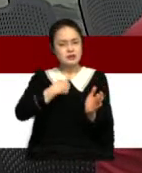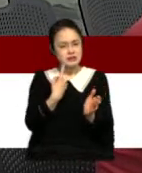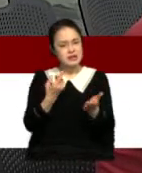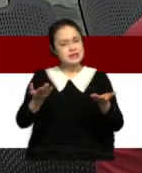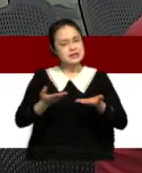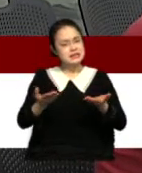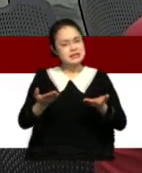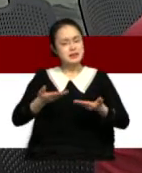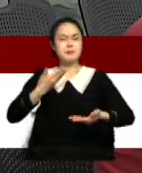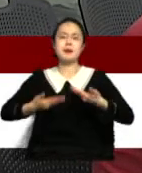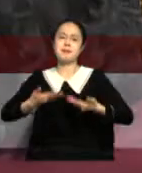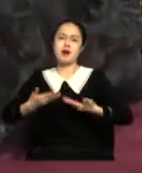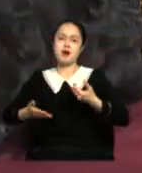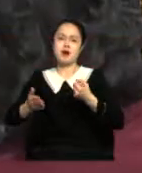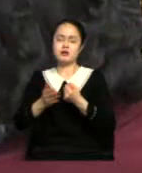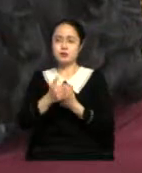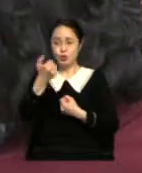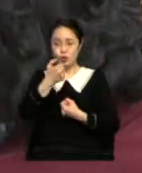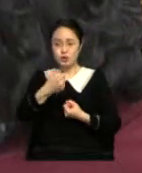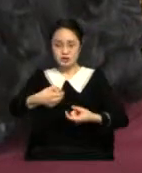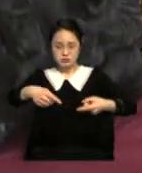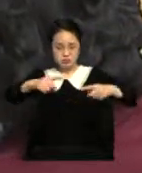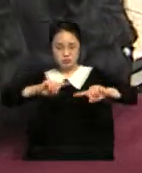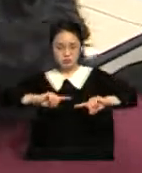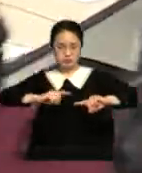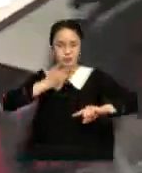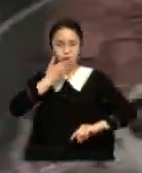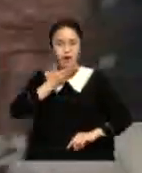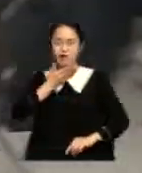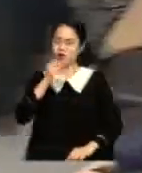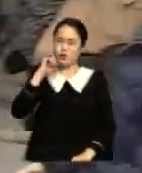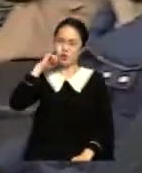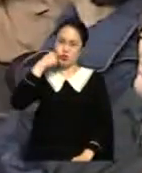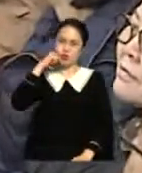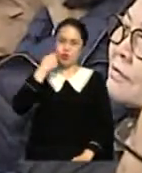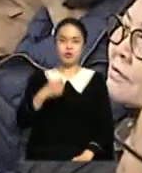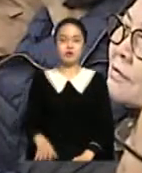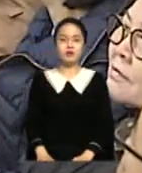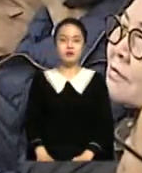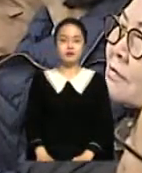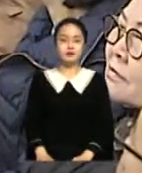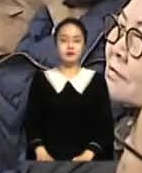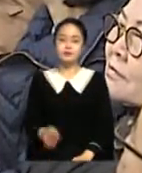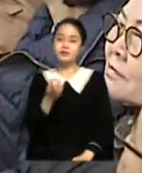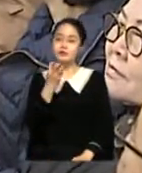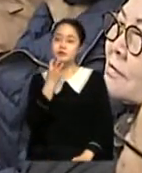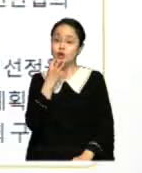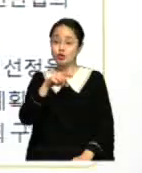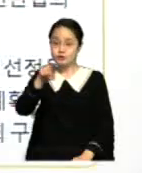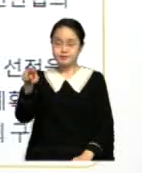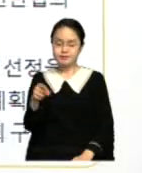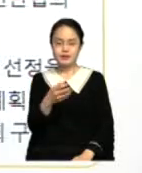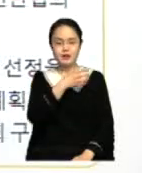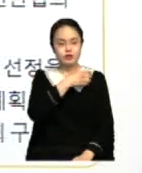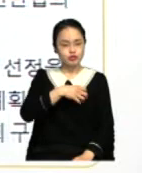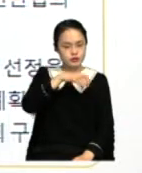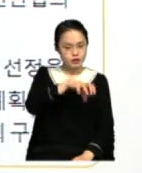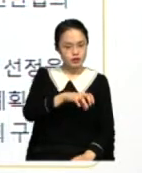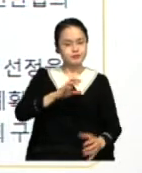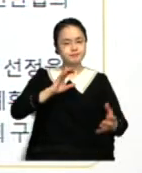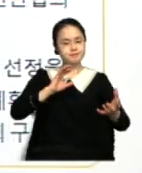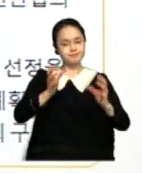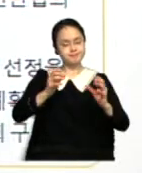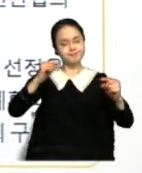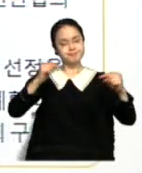사람이 별로 많이 없어요. 서교동의 경우 분과 구성과 구청과의 위탁 협의 과정 등을 거쳐 오는